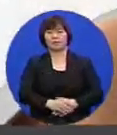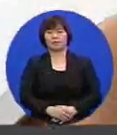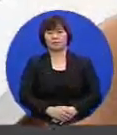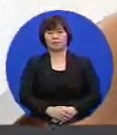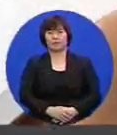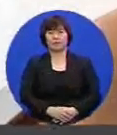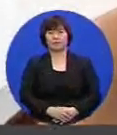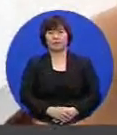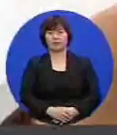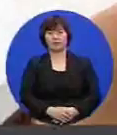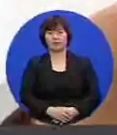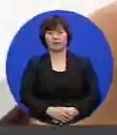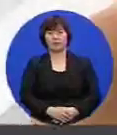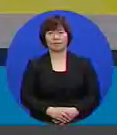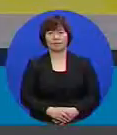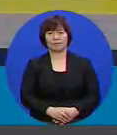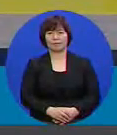나금도입니다.